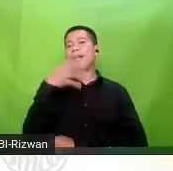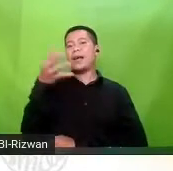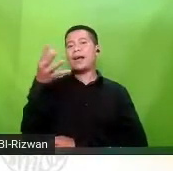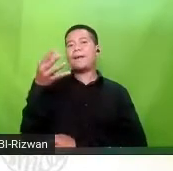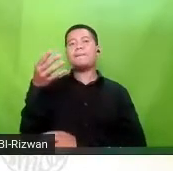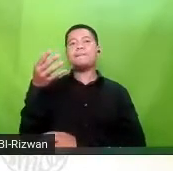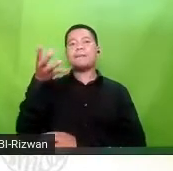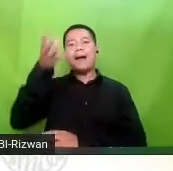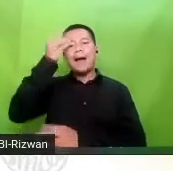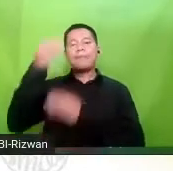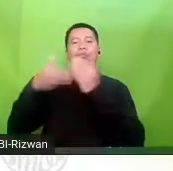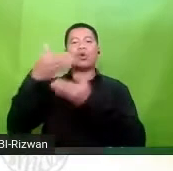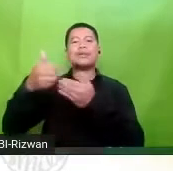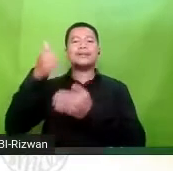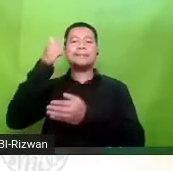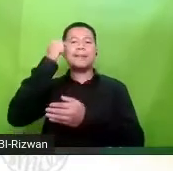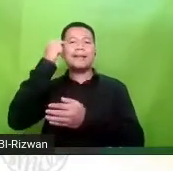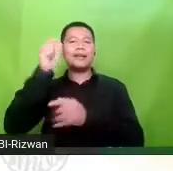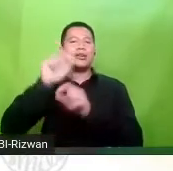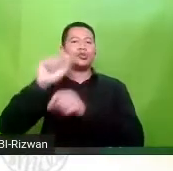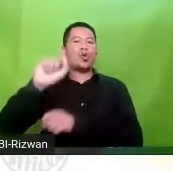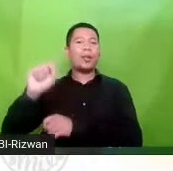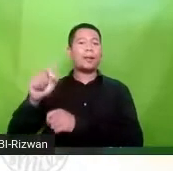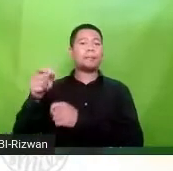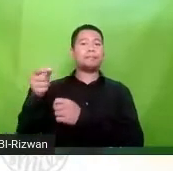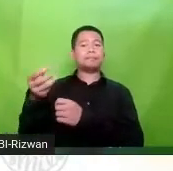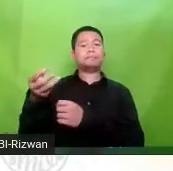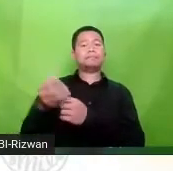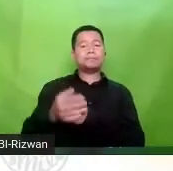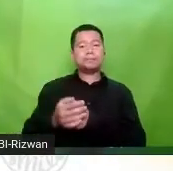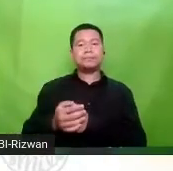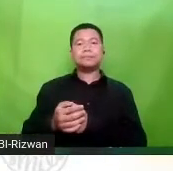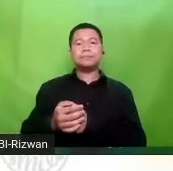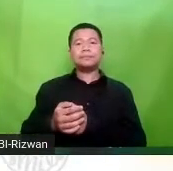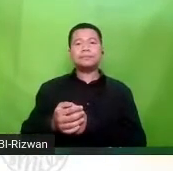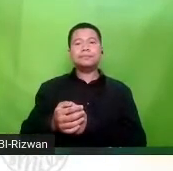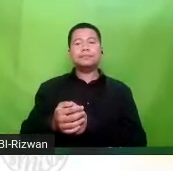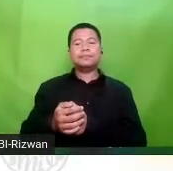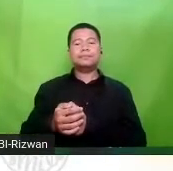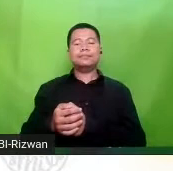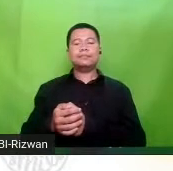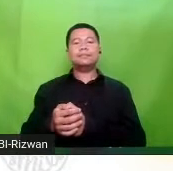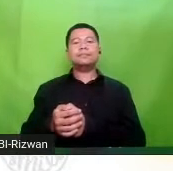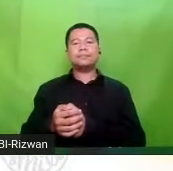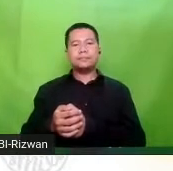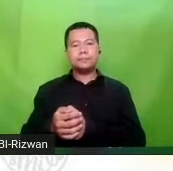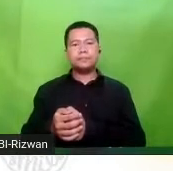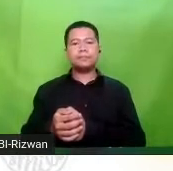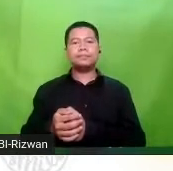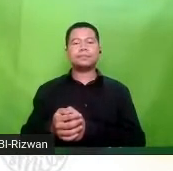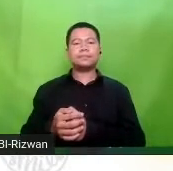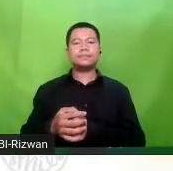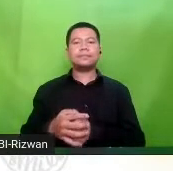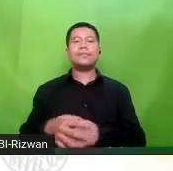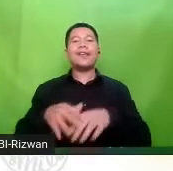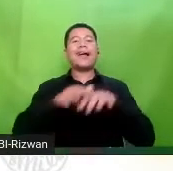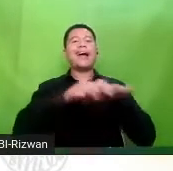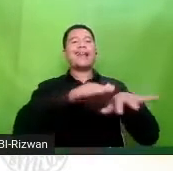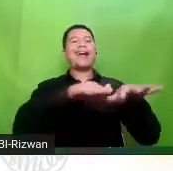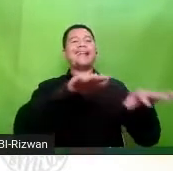belajar di sekolah, tentu anak-anak kita itu harus punya